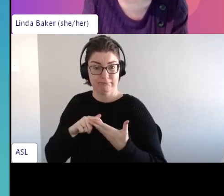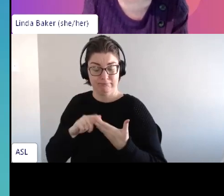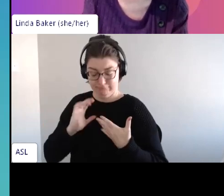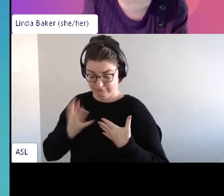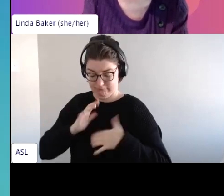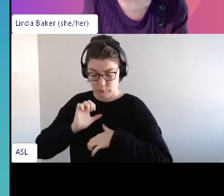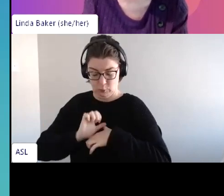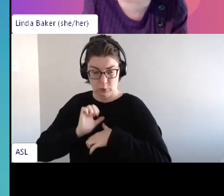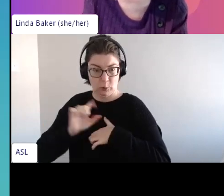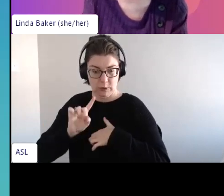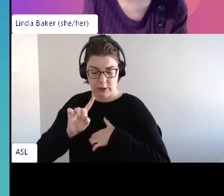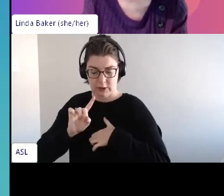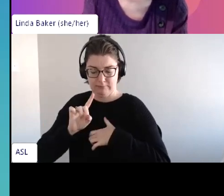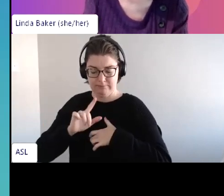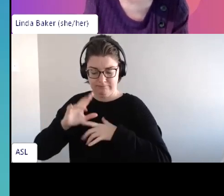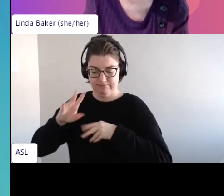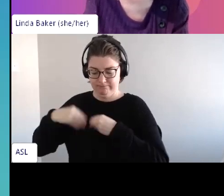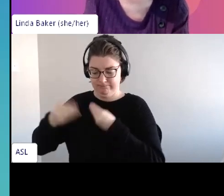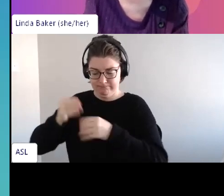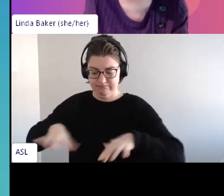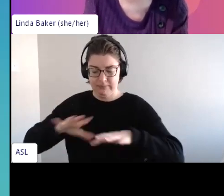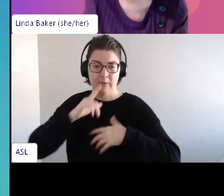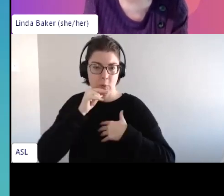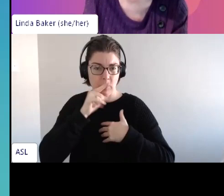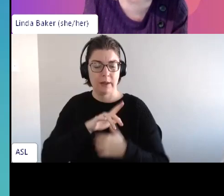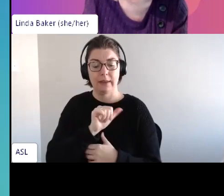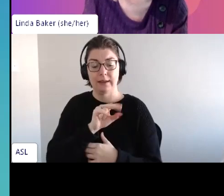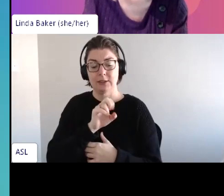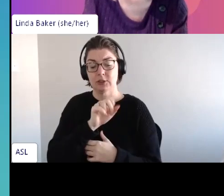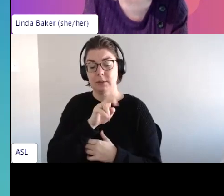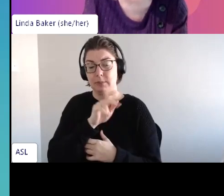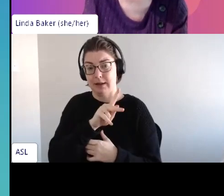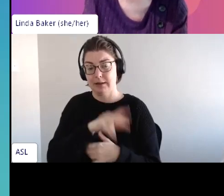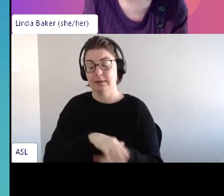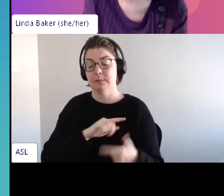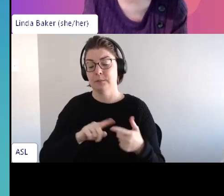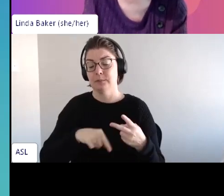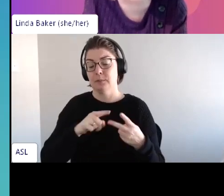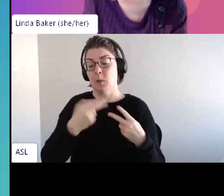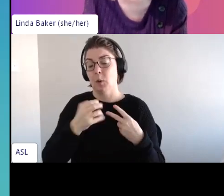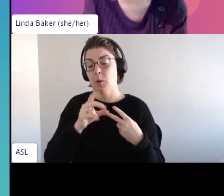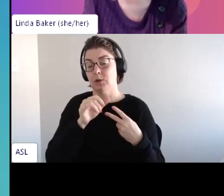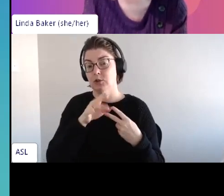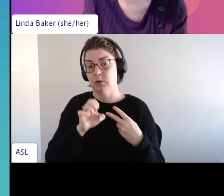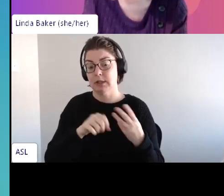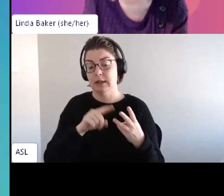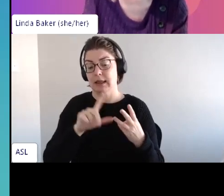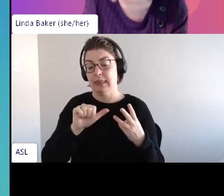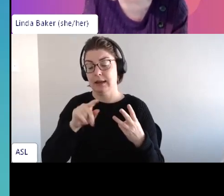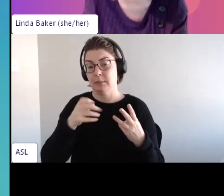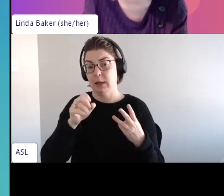notre travail est situé sur les terres traditionnelles du peuple Aniche nabeg ont donné